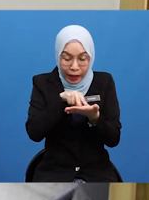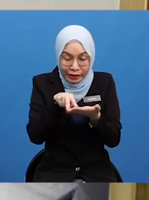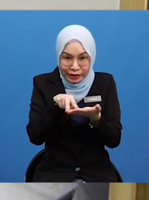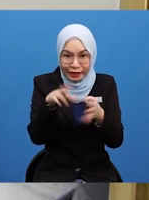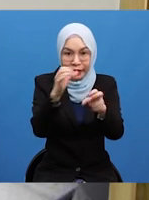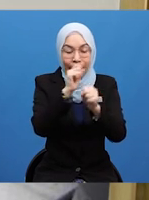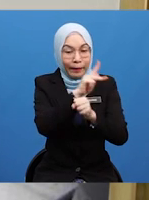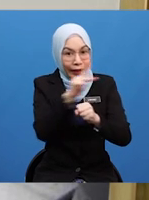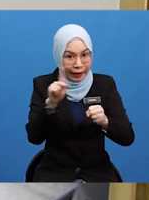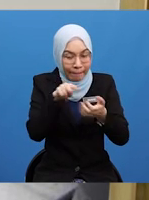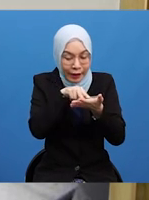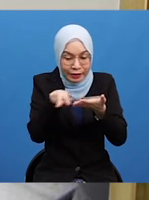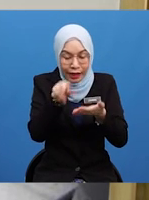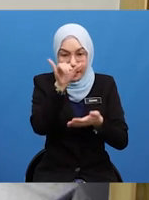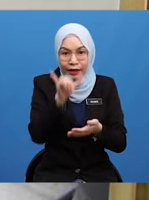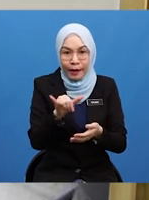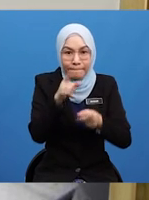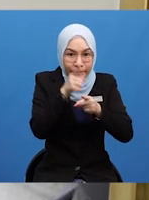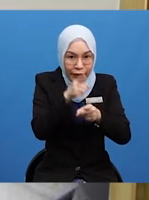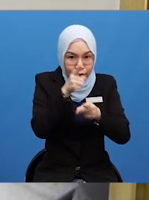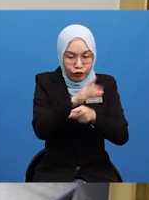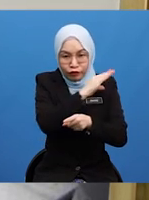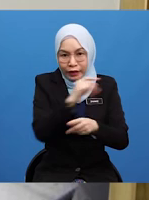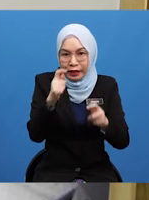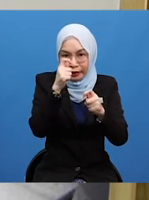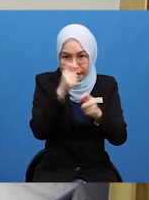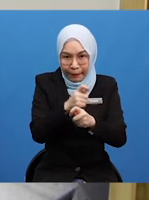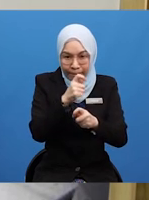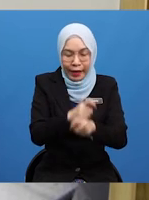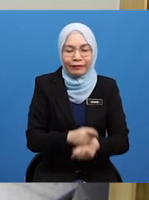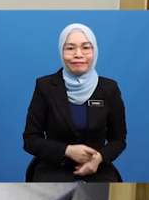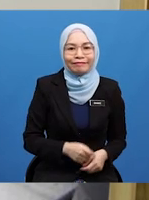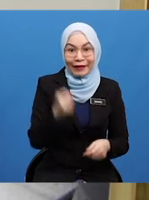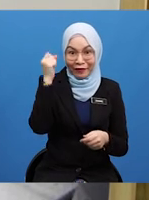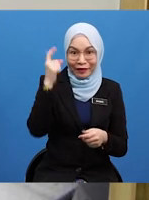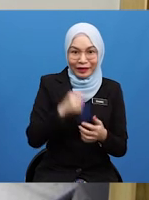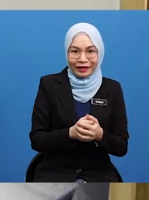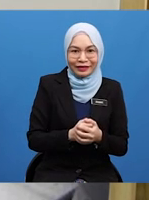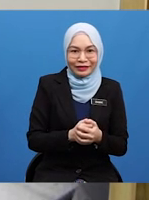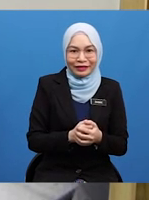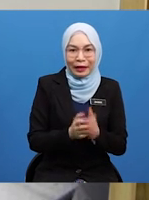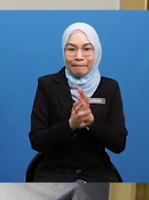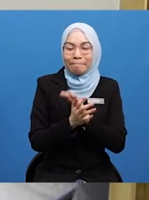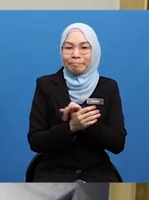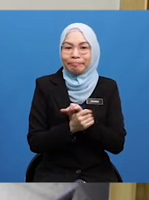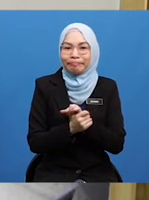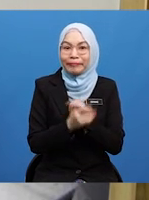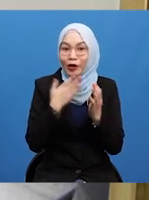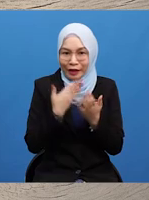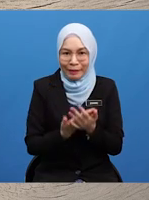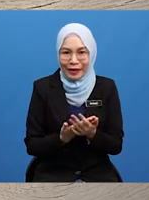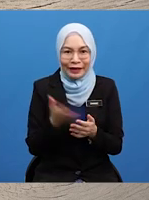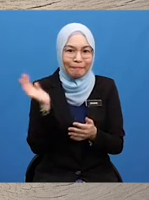cecair. Baiklah, kita lihat semula tentang pengukuran isi padu bagi objek yang tidak